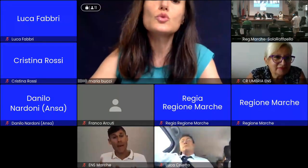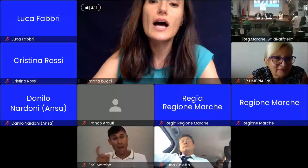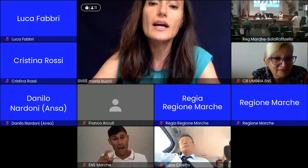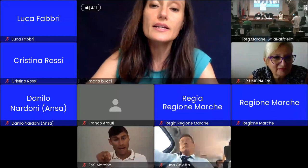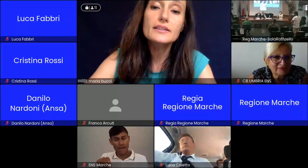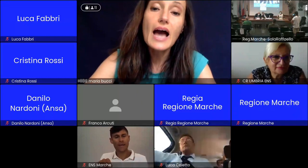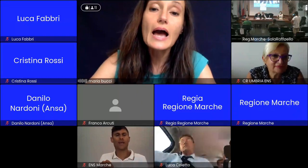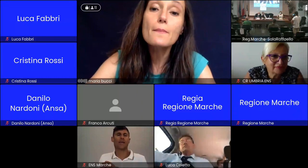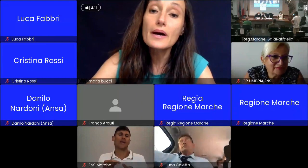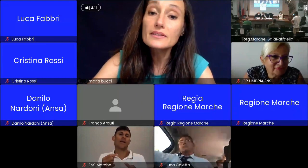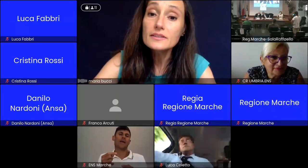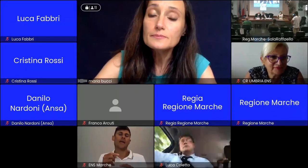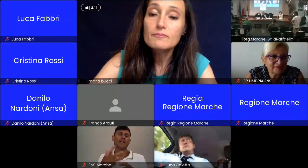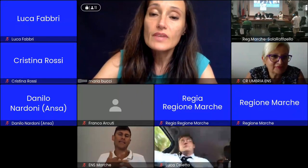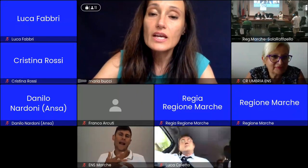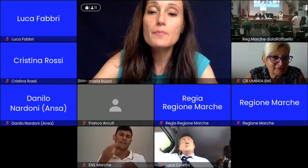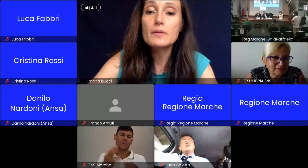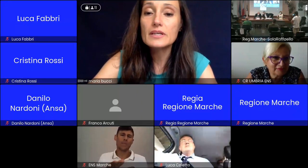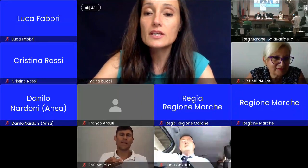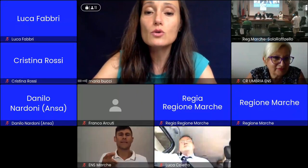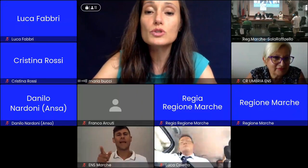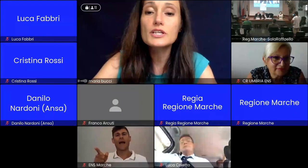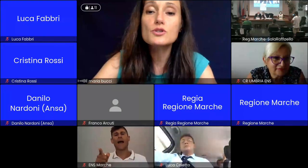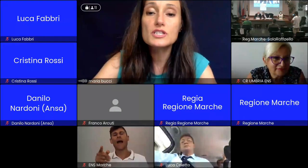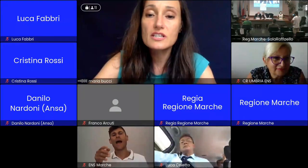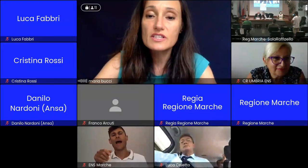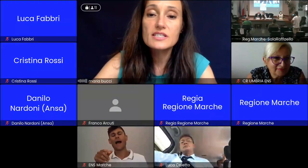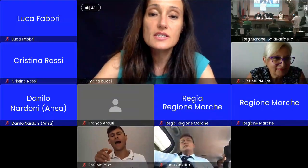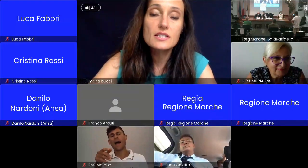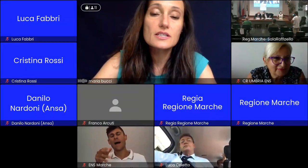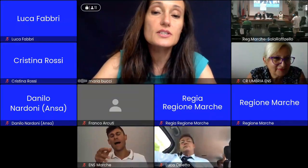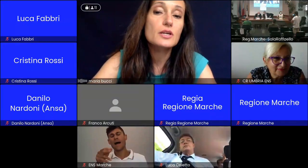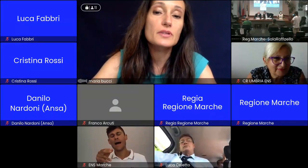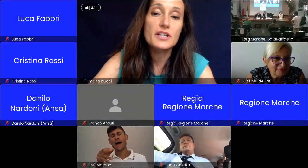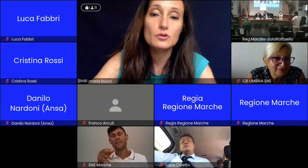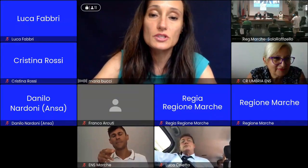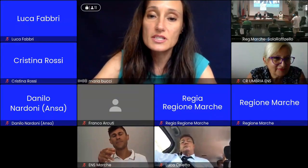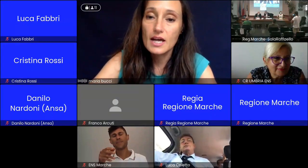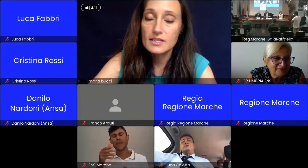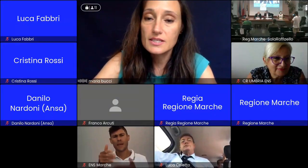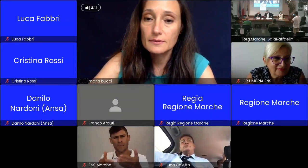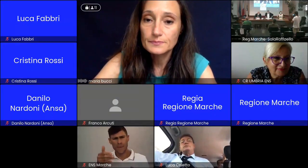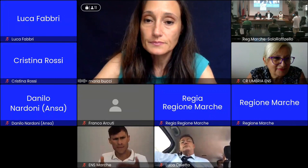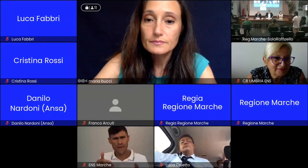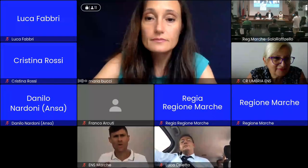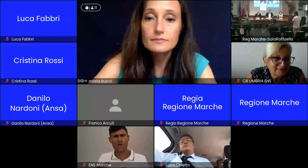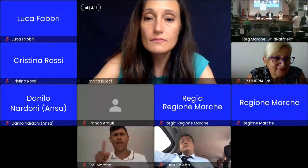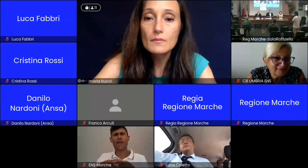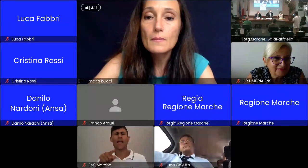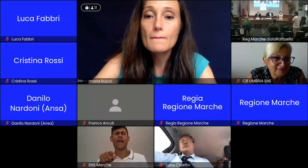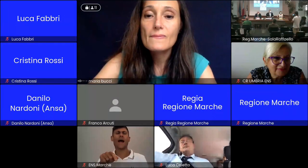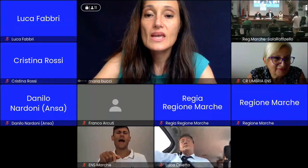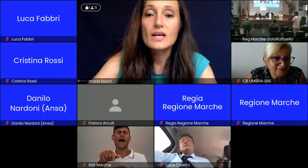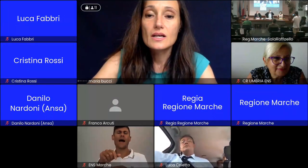la fornitura anche di iPad che permettano l'utilizzo di servizi di interpretariato a distanza.